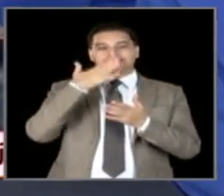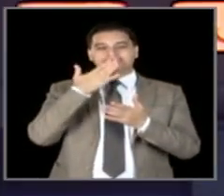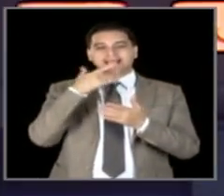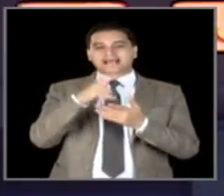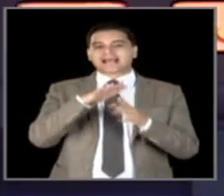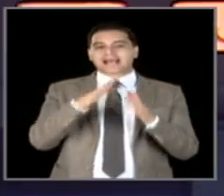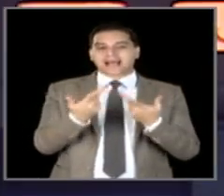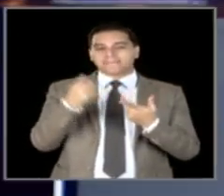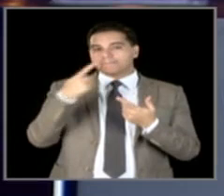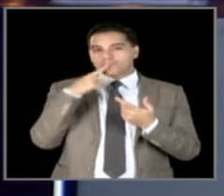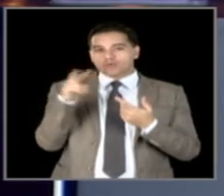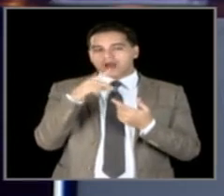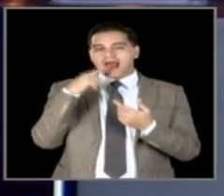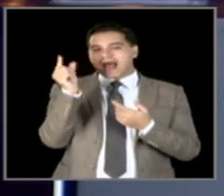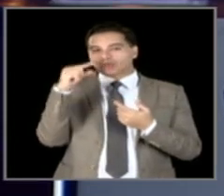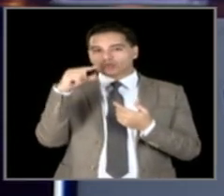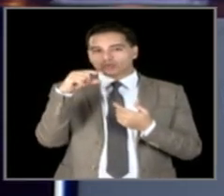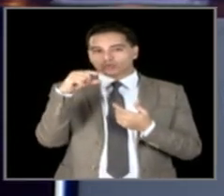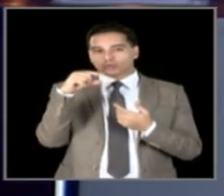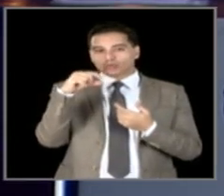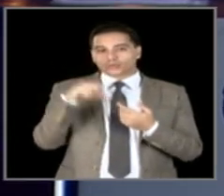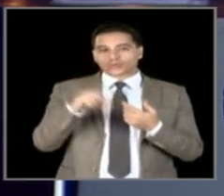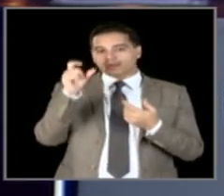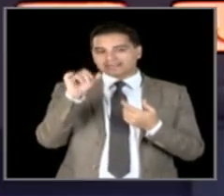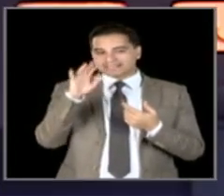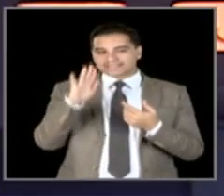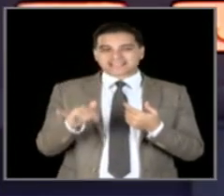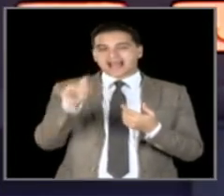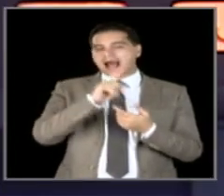الاثنين قلتوا اندونيسيا وهي الفلبين.